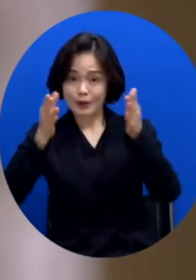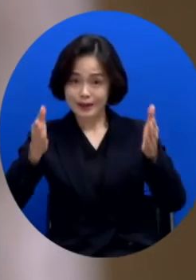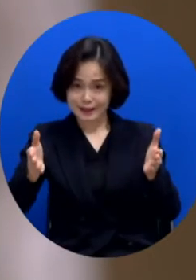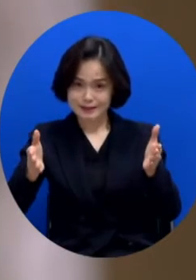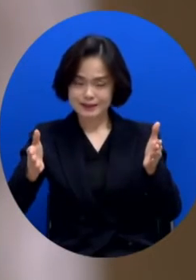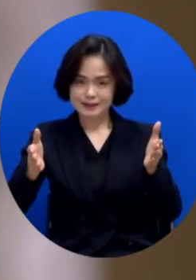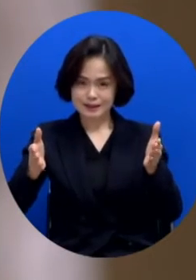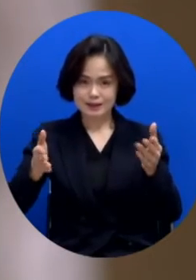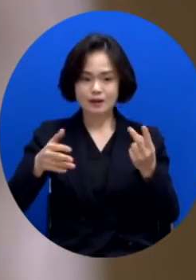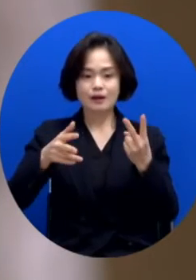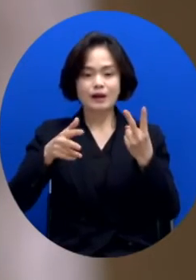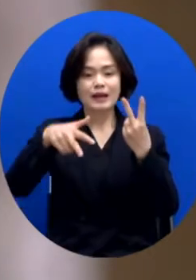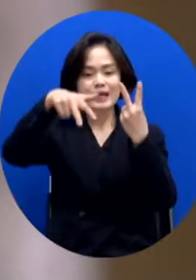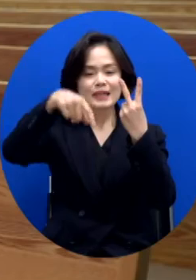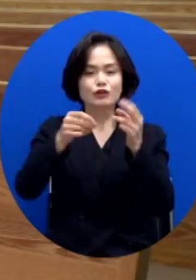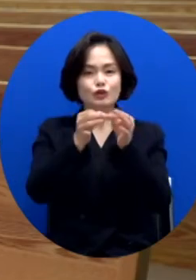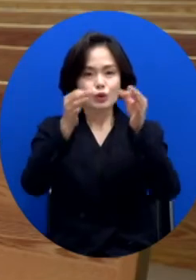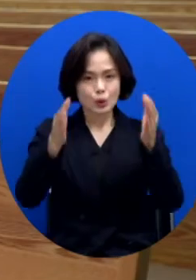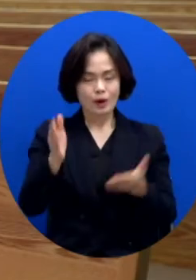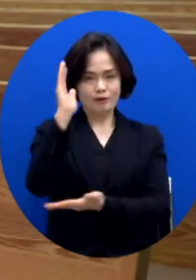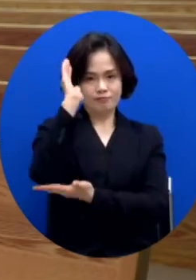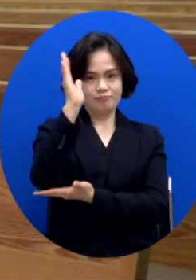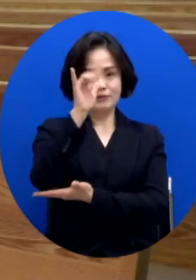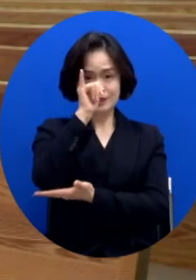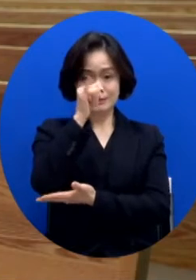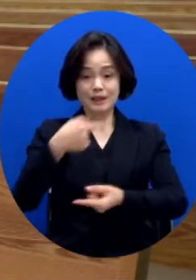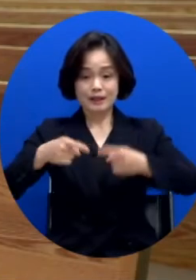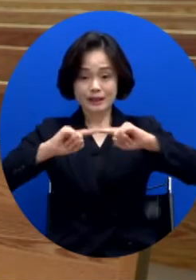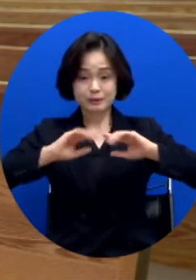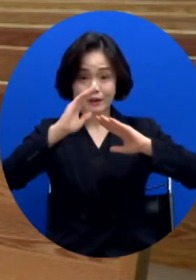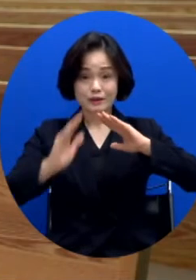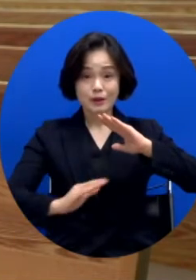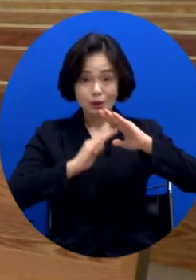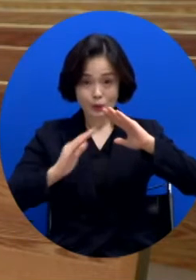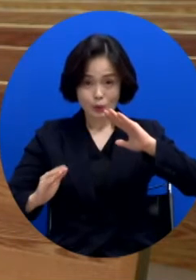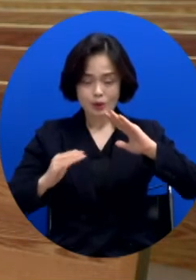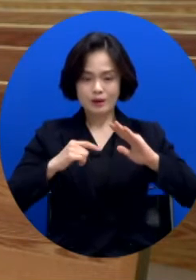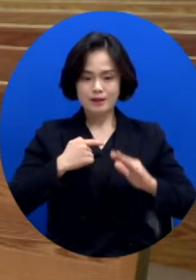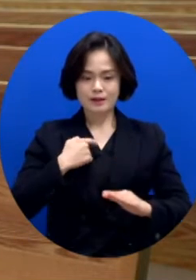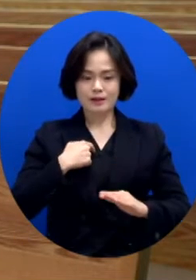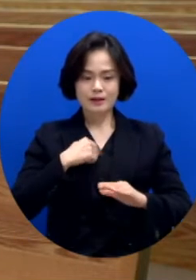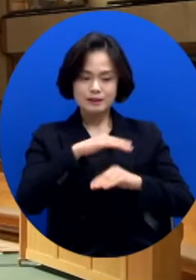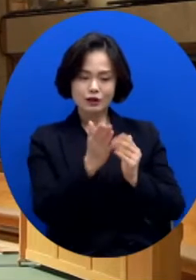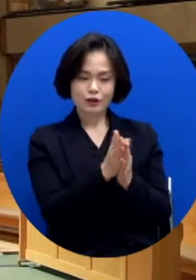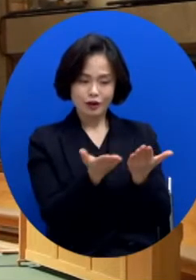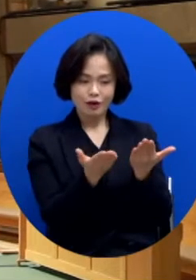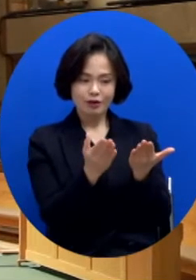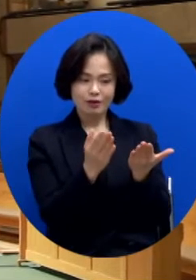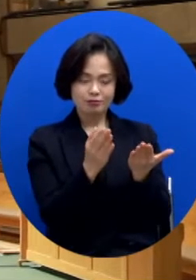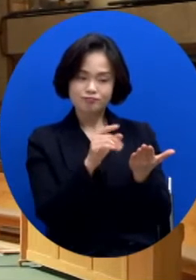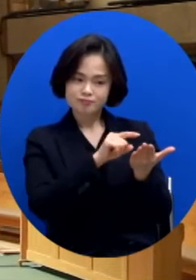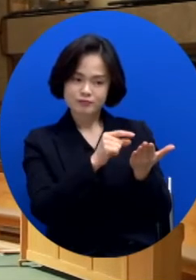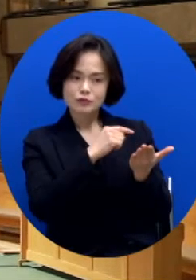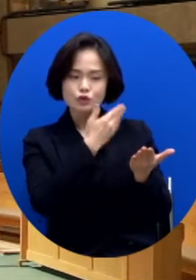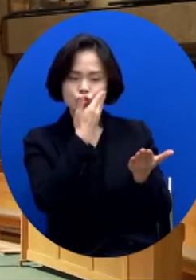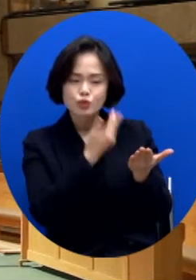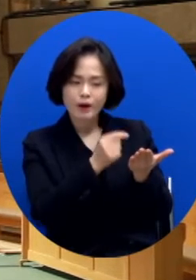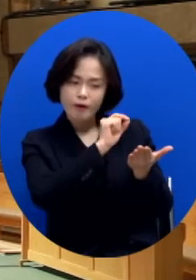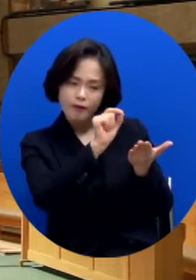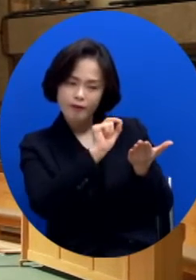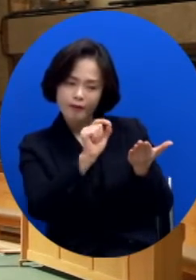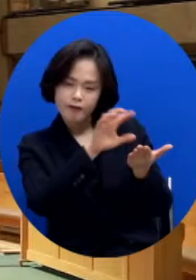2주 동안 강의를 진행합니다. 또 참석한 성도들은 각자의 성경책에 직접 표시하고 필기하며